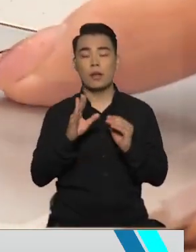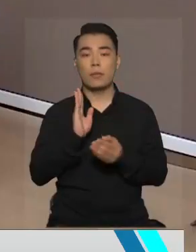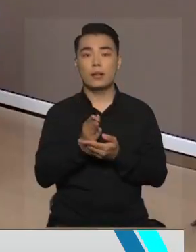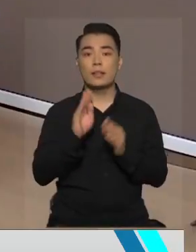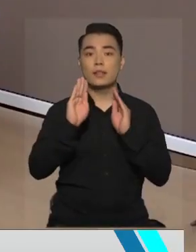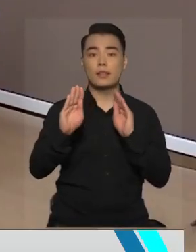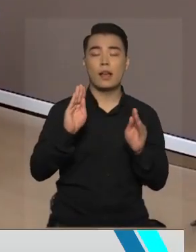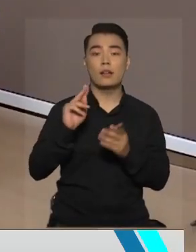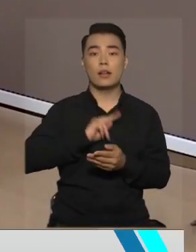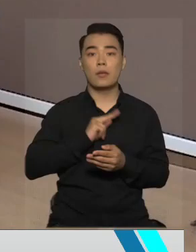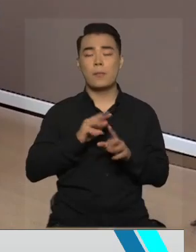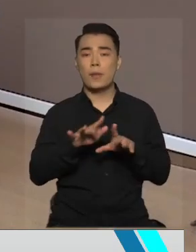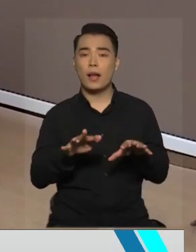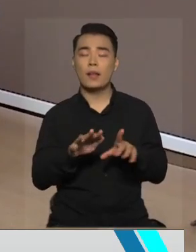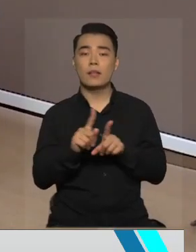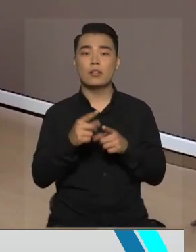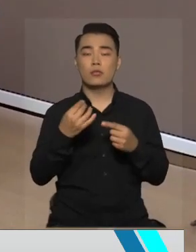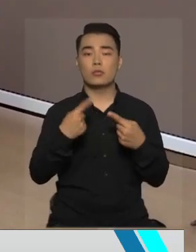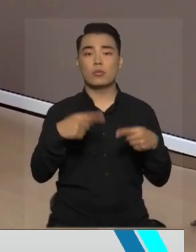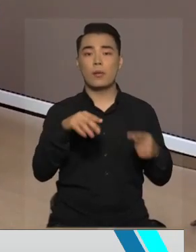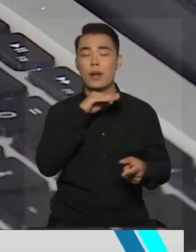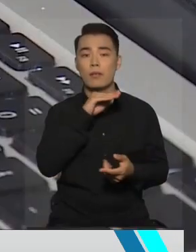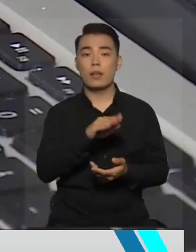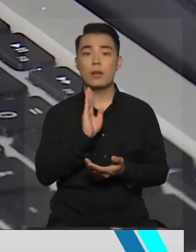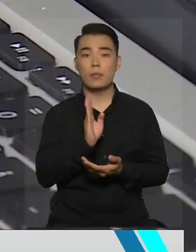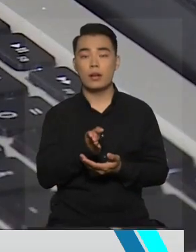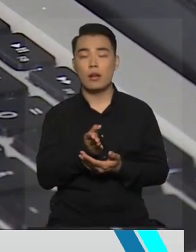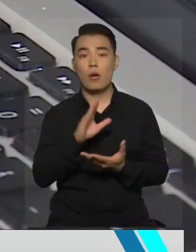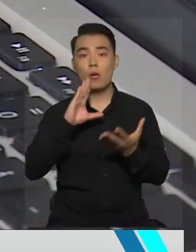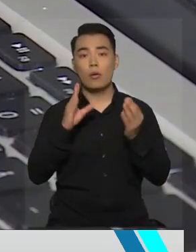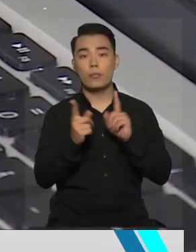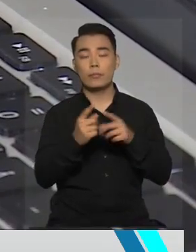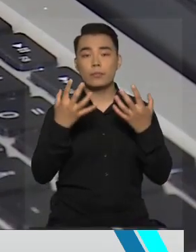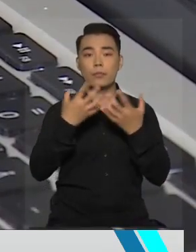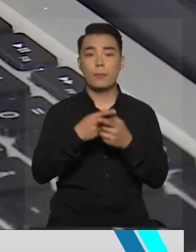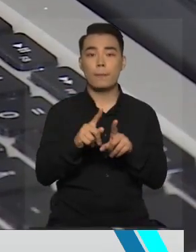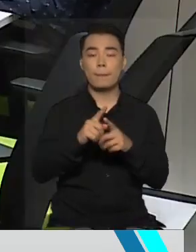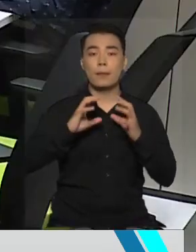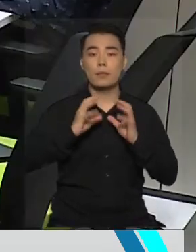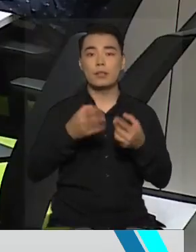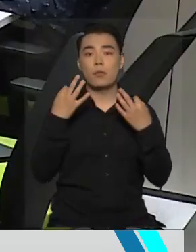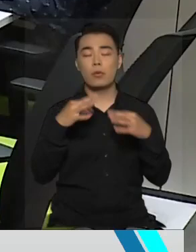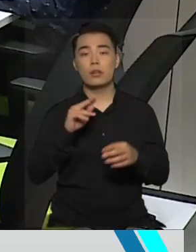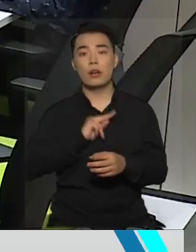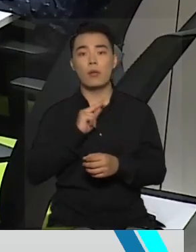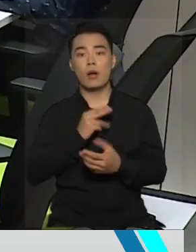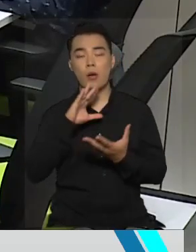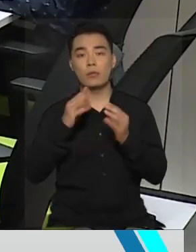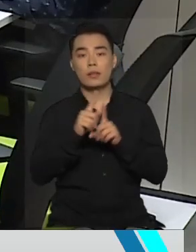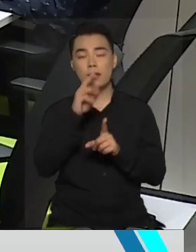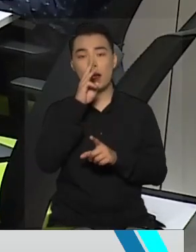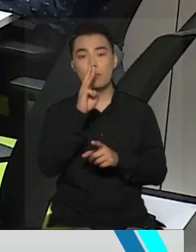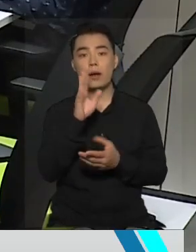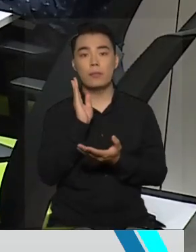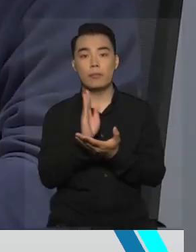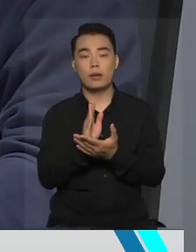дизайнеры, копирайтеры, программисты и ряд других специалистов. По данным аналитиков, зарплаты свободных сотрудников ничем не уступают зарплатам